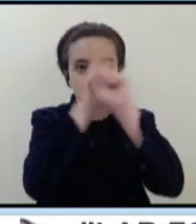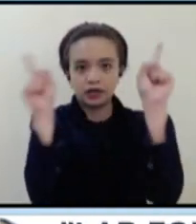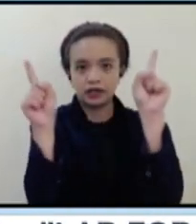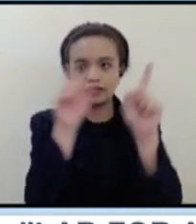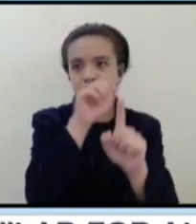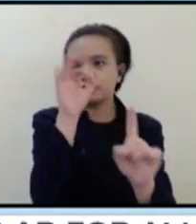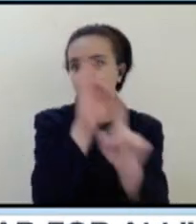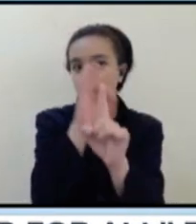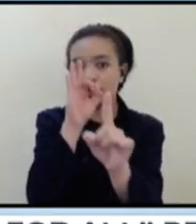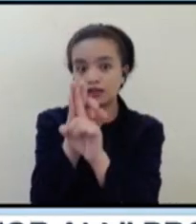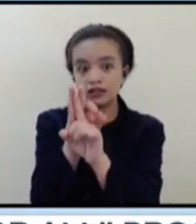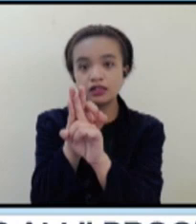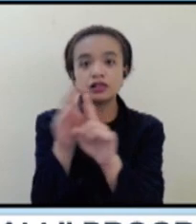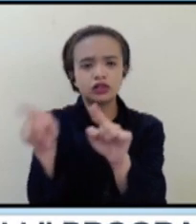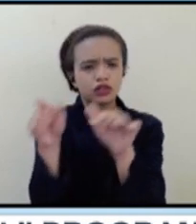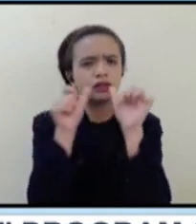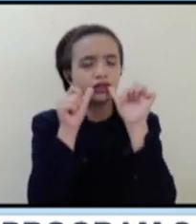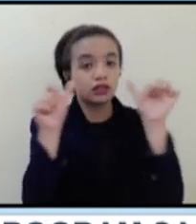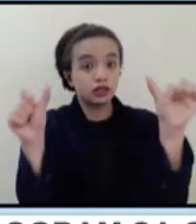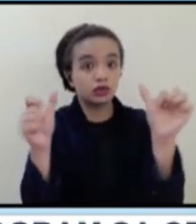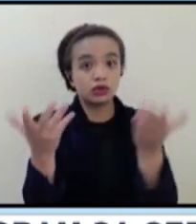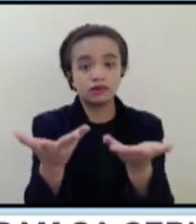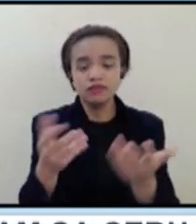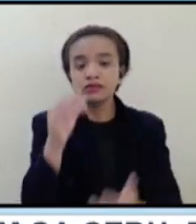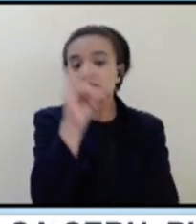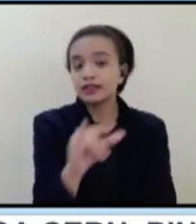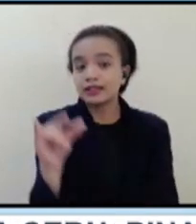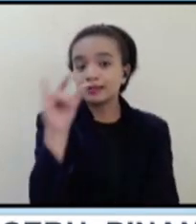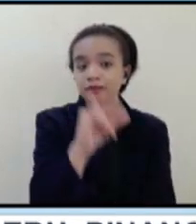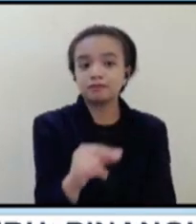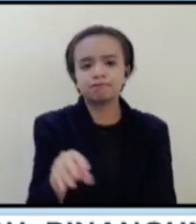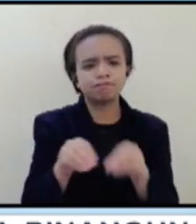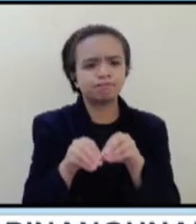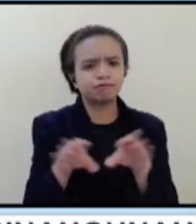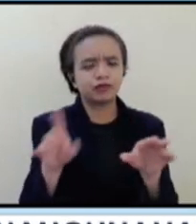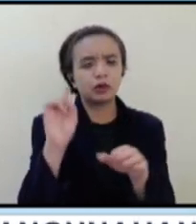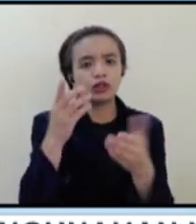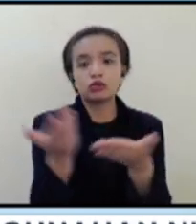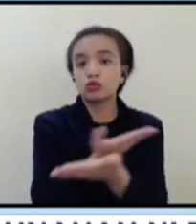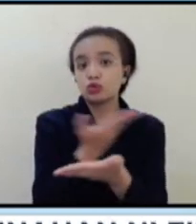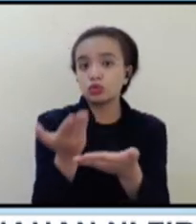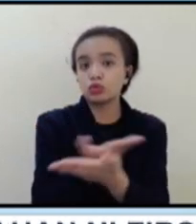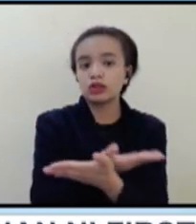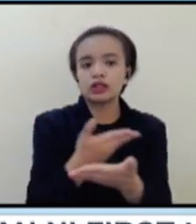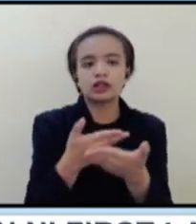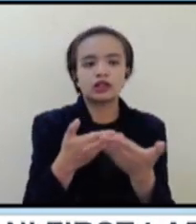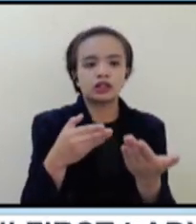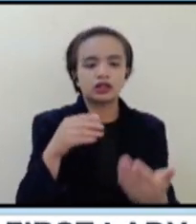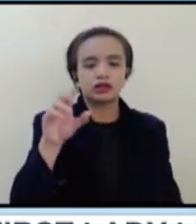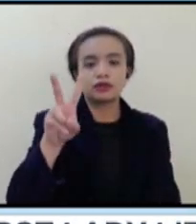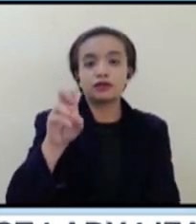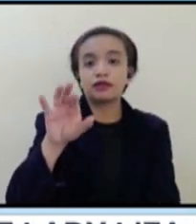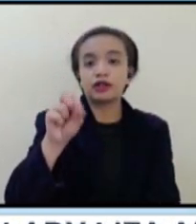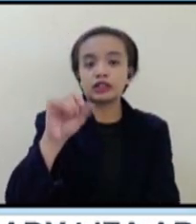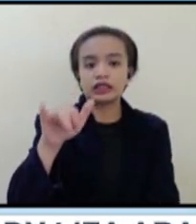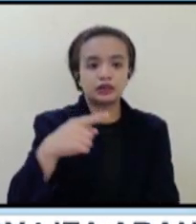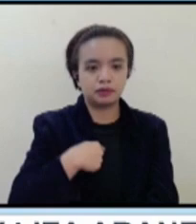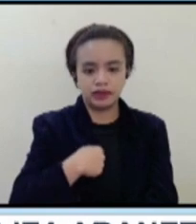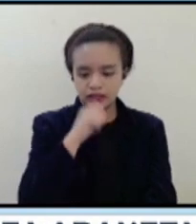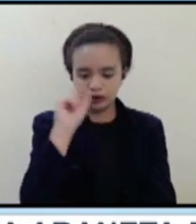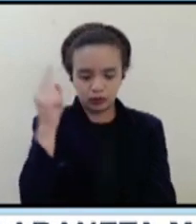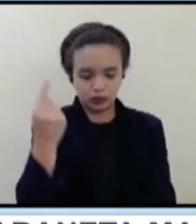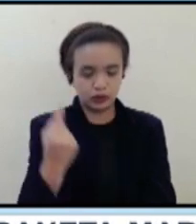nang inanunsya niya sa isang IG story ang release ng bagong version ng kanyang hit song na I'm Not the Only One kung